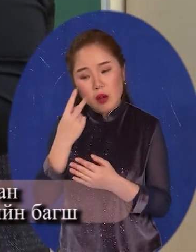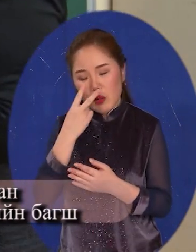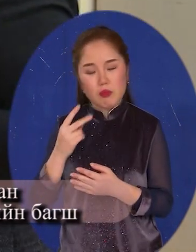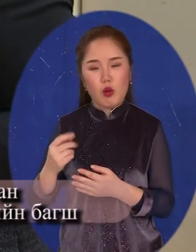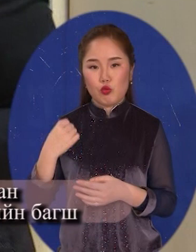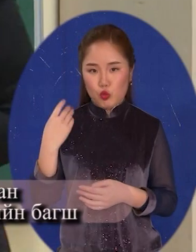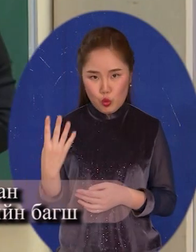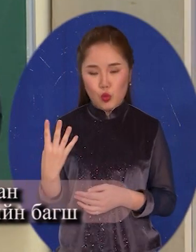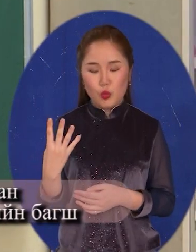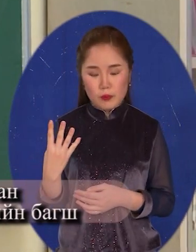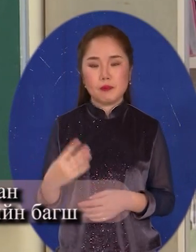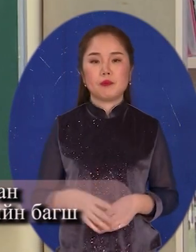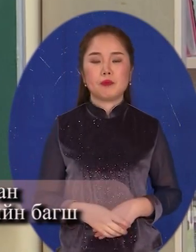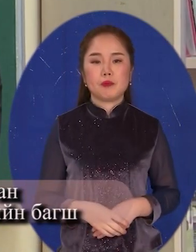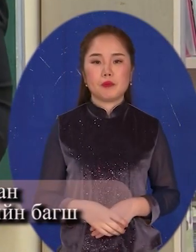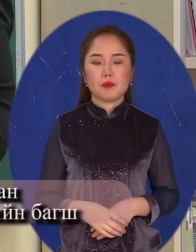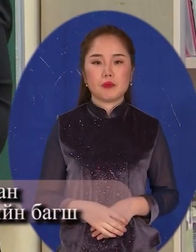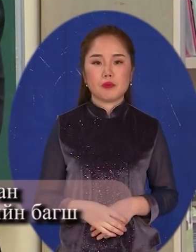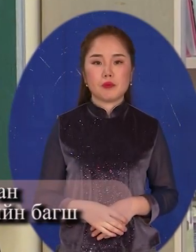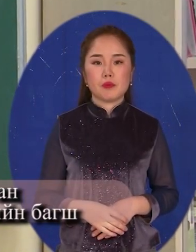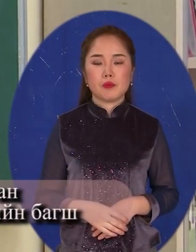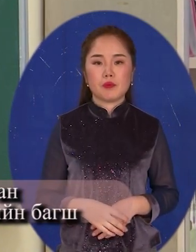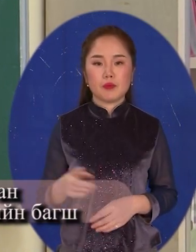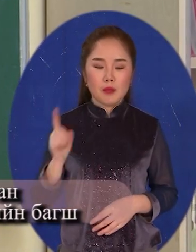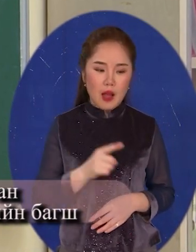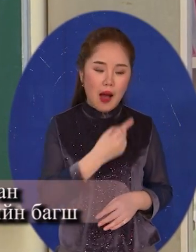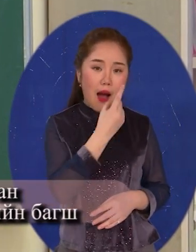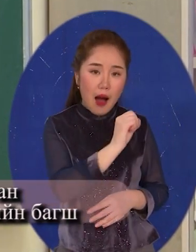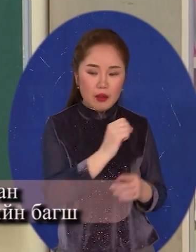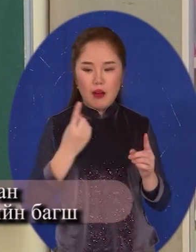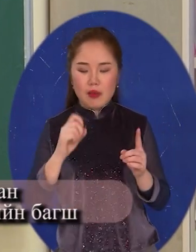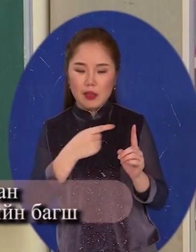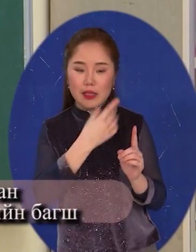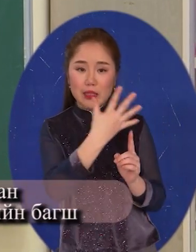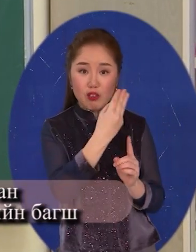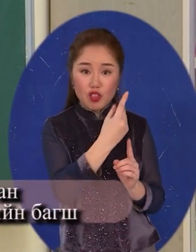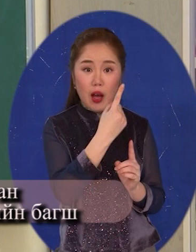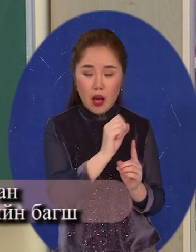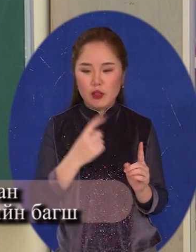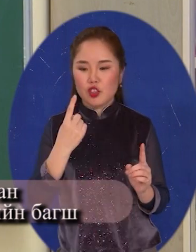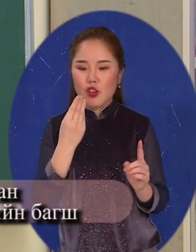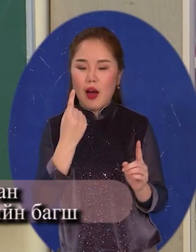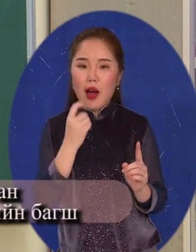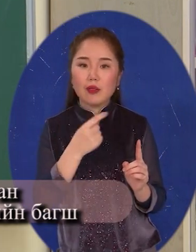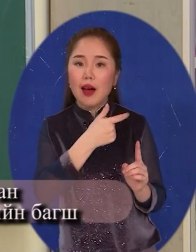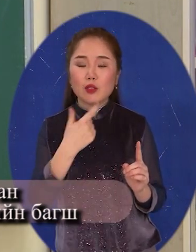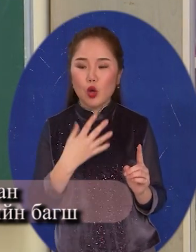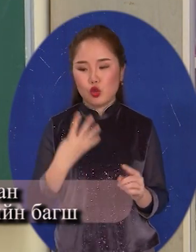Бірліктен бірлікті азайтамыз. Бірлік жоқ болғандықтан 4 бірлік қалпынша жазылады.